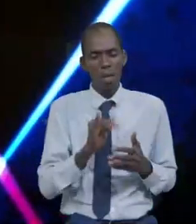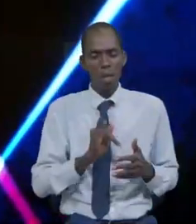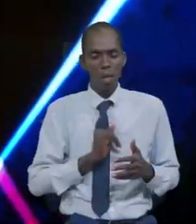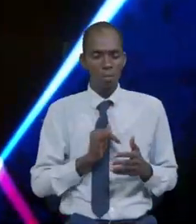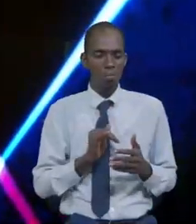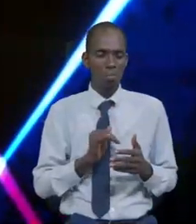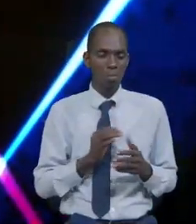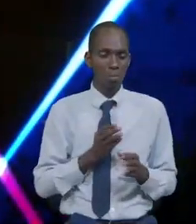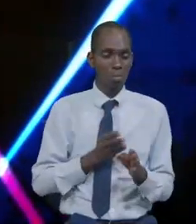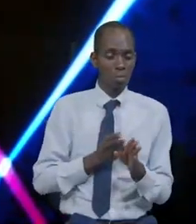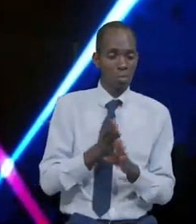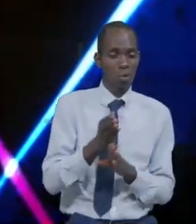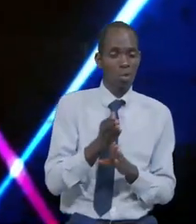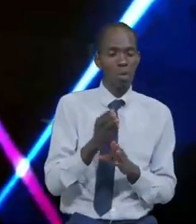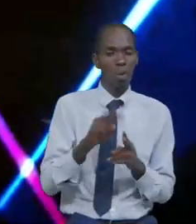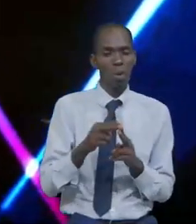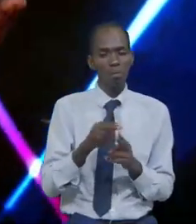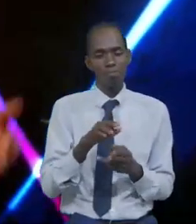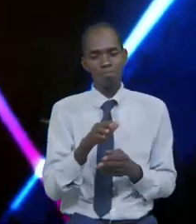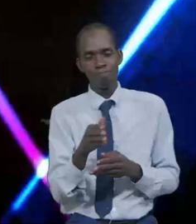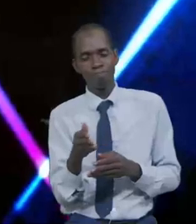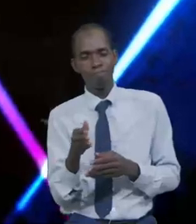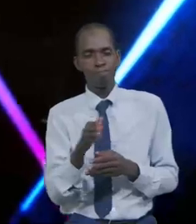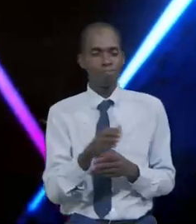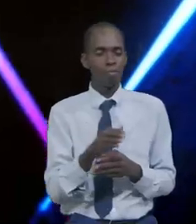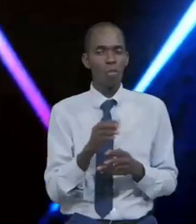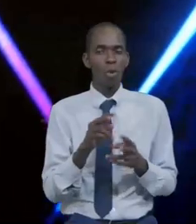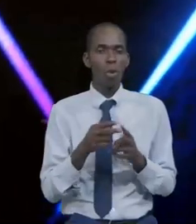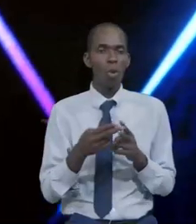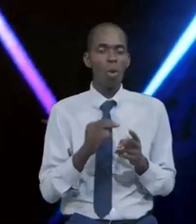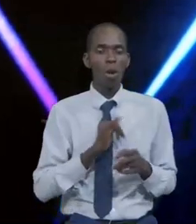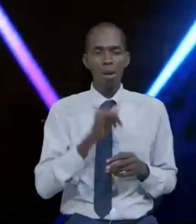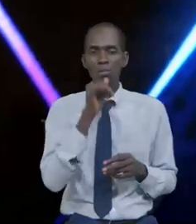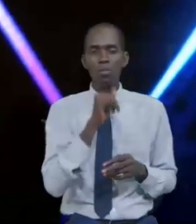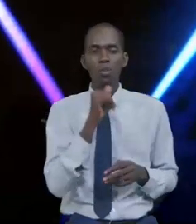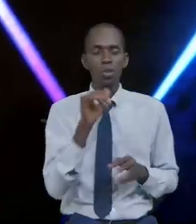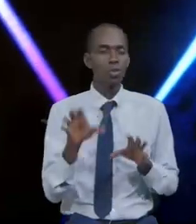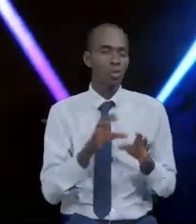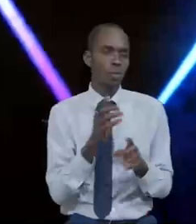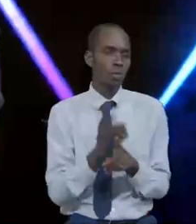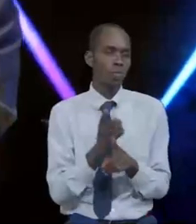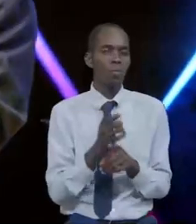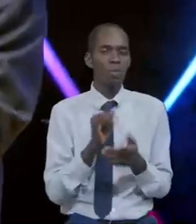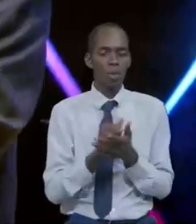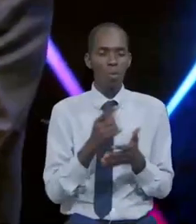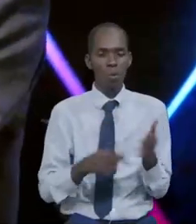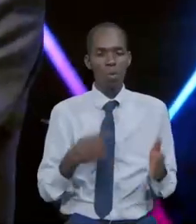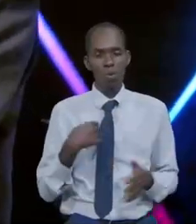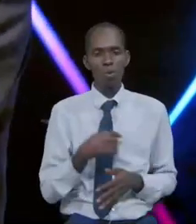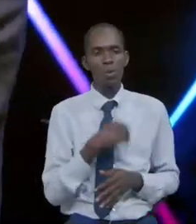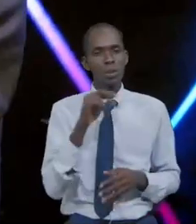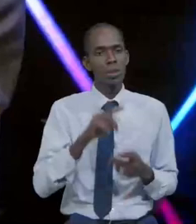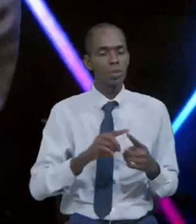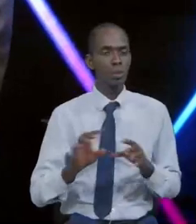égaré, ou bien si je suis redressé, ou bien si je suis courbé, ou bien si je ne fais pas la bonne chose. C'est ce que nous devons faire. Si